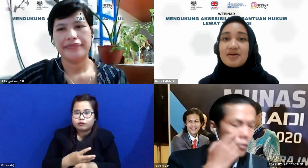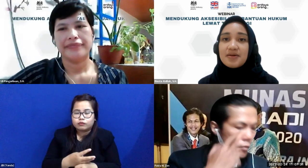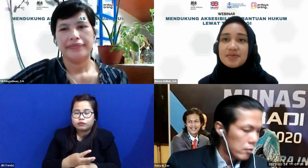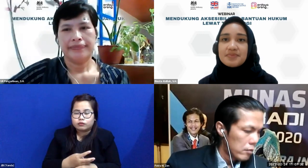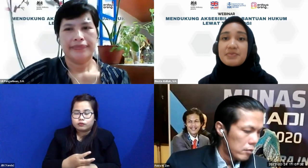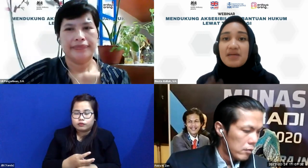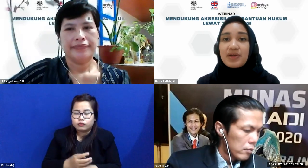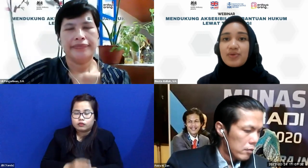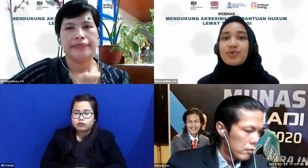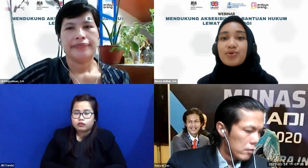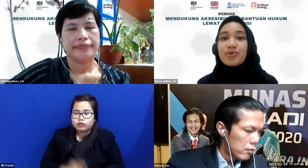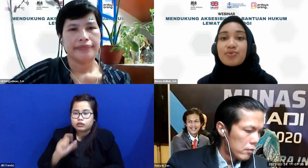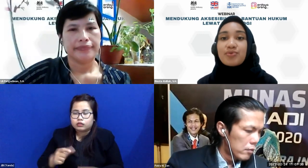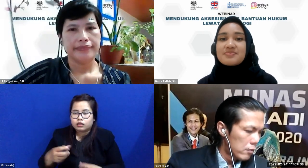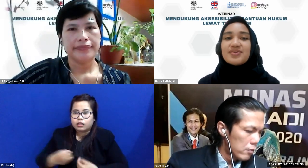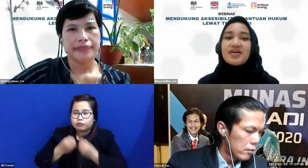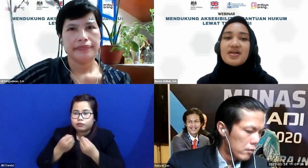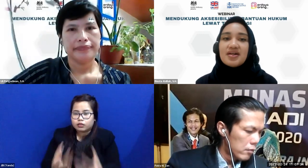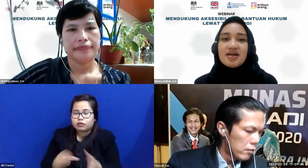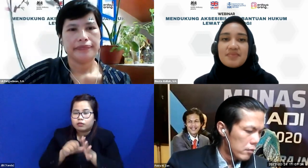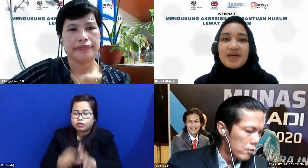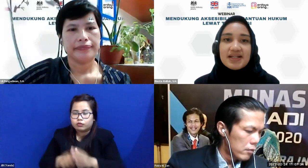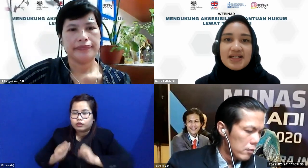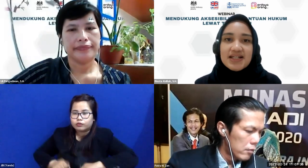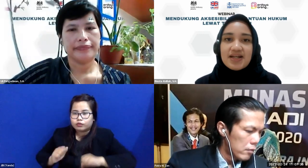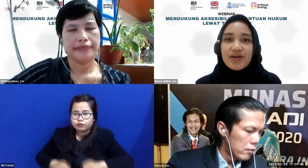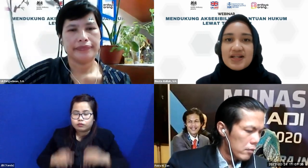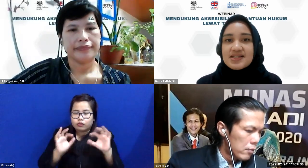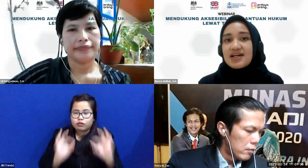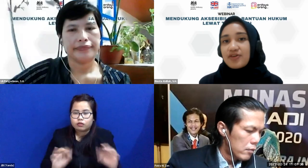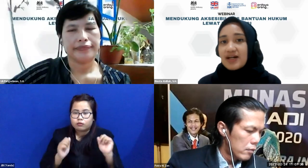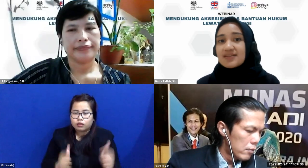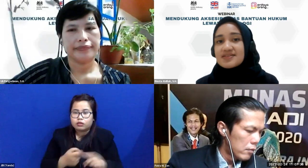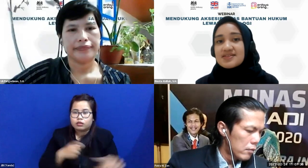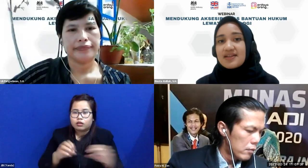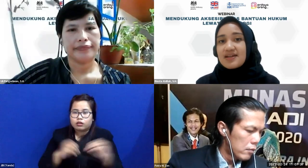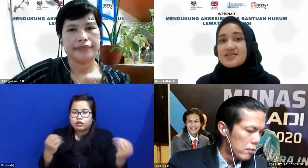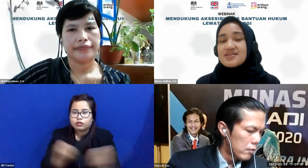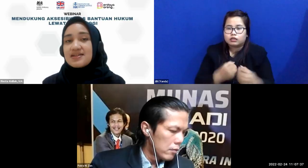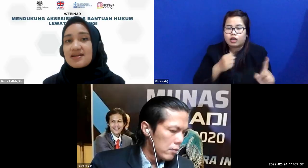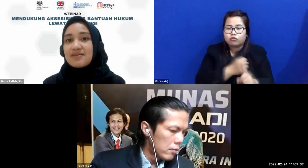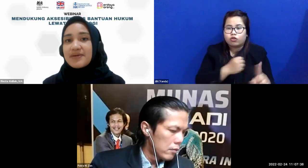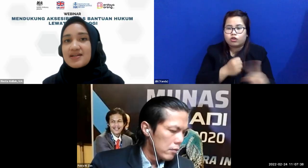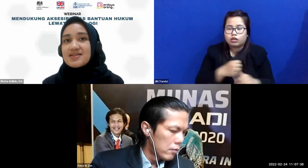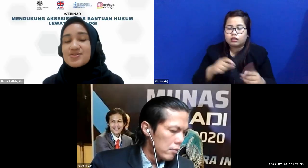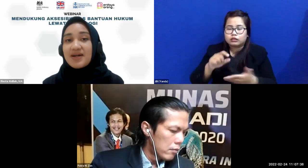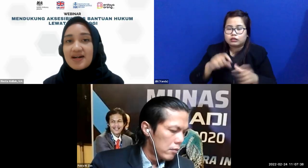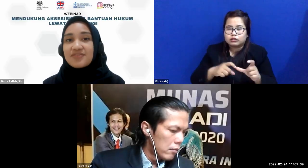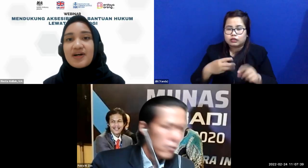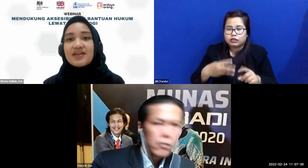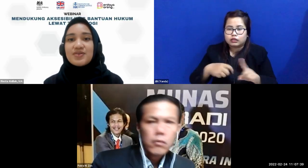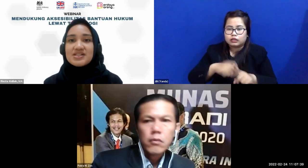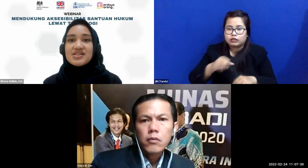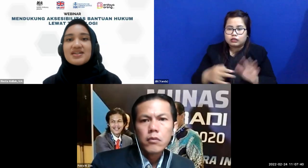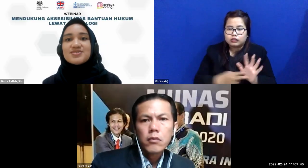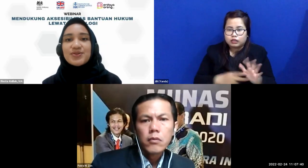cara memberikan bantuan hukumnya. Seperti itu. Baik, dari organisasi advokat, Sekretaris Jenderal Paradiswara